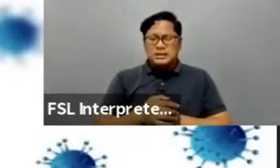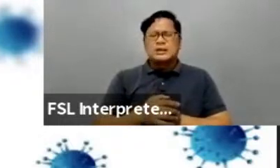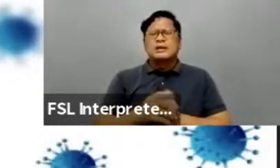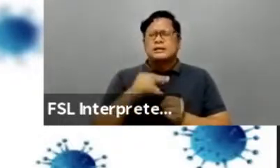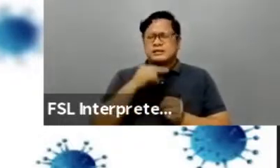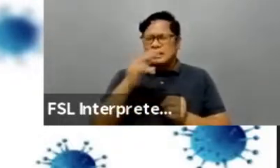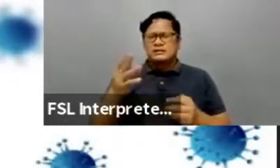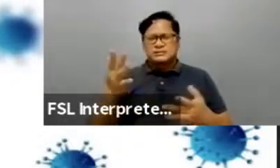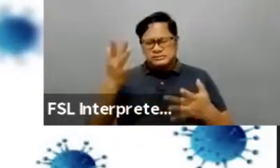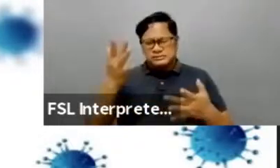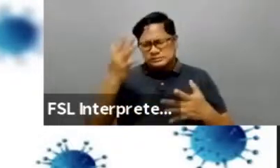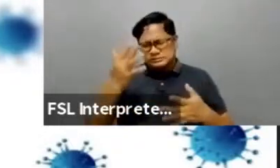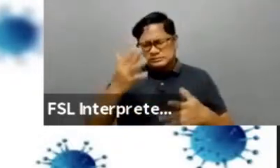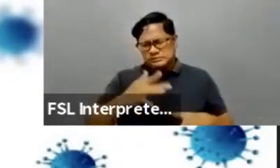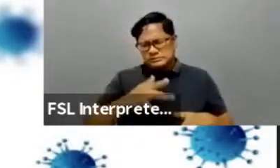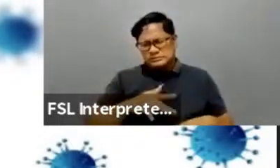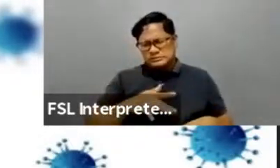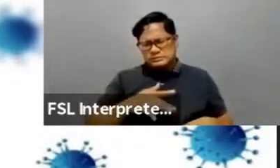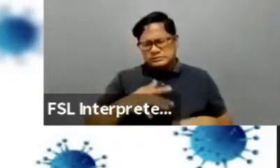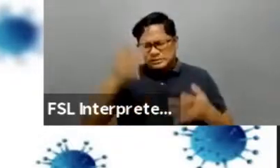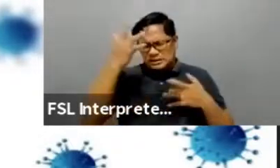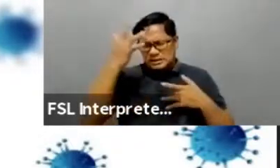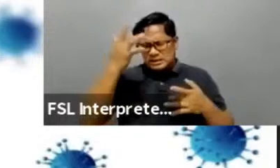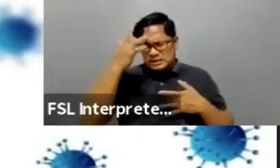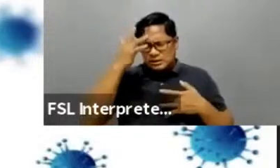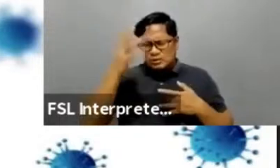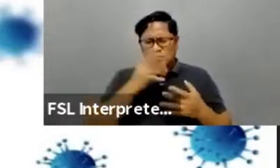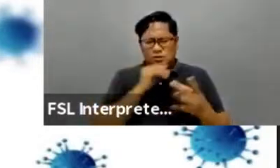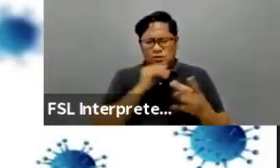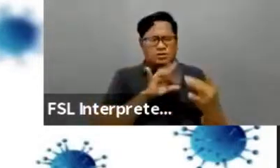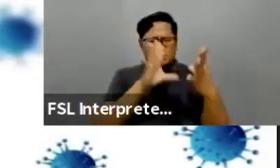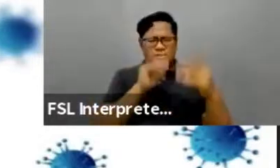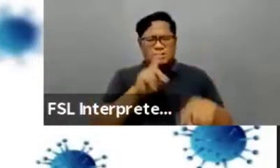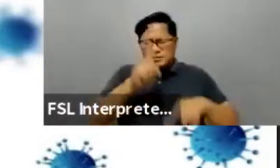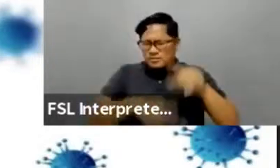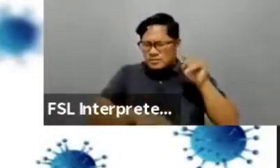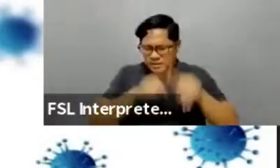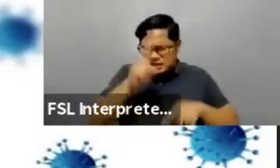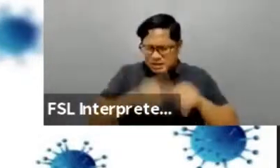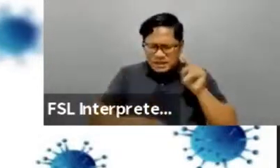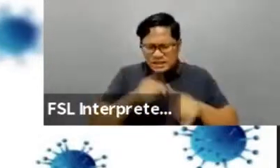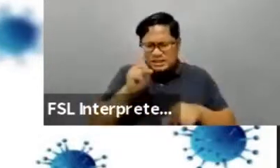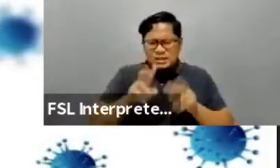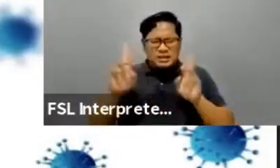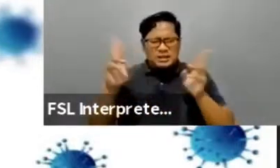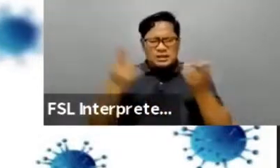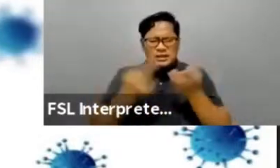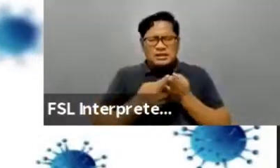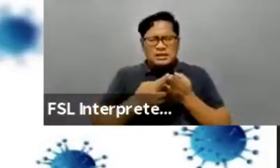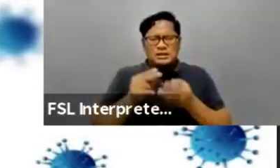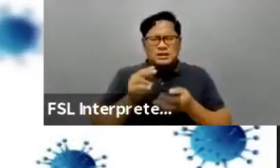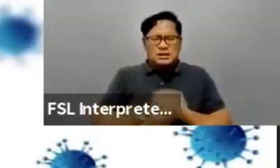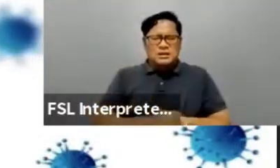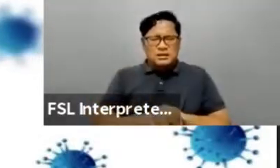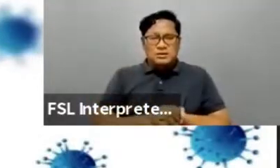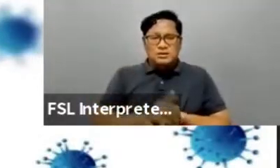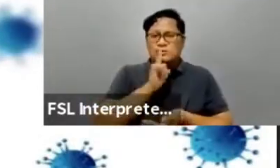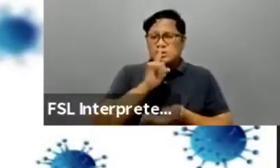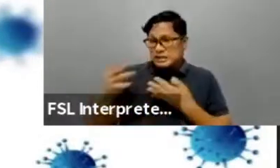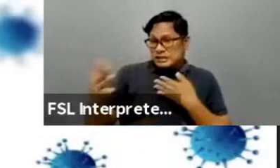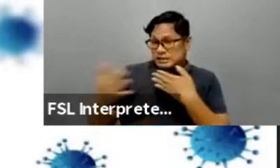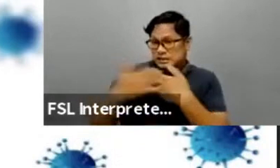nagkaroon ng taong kakilala, kaibigan, kamag-anak, malapit